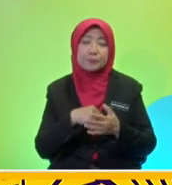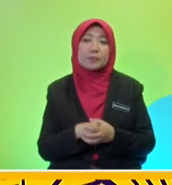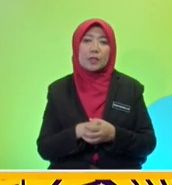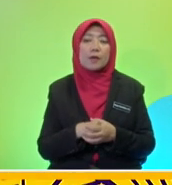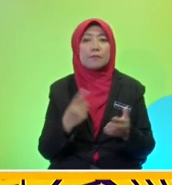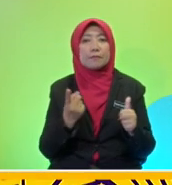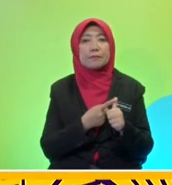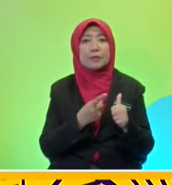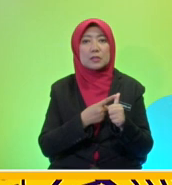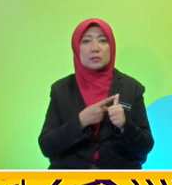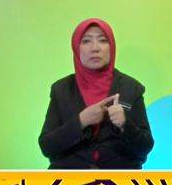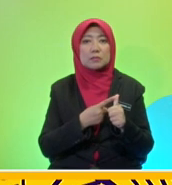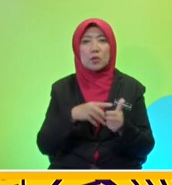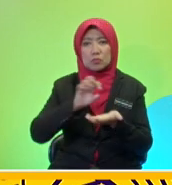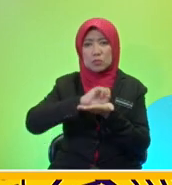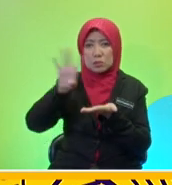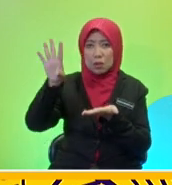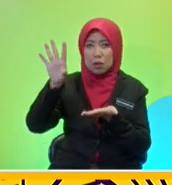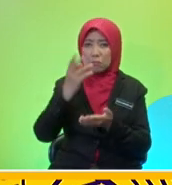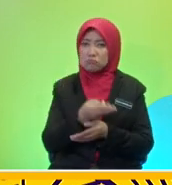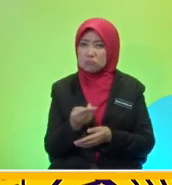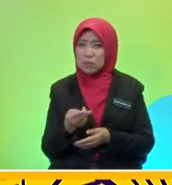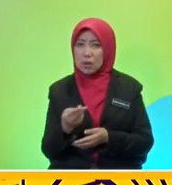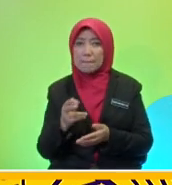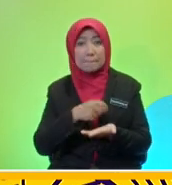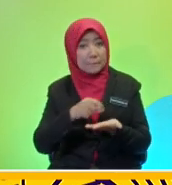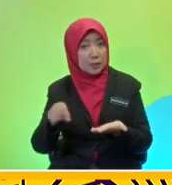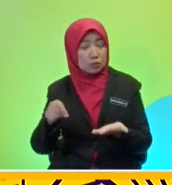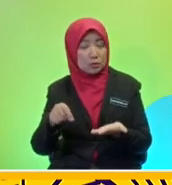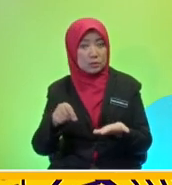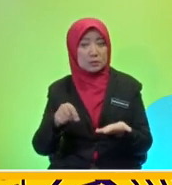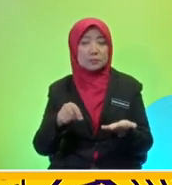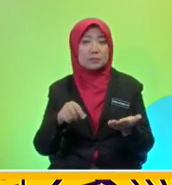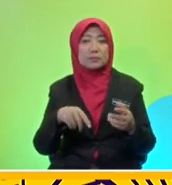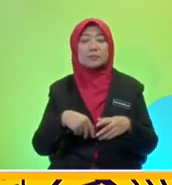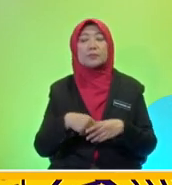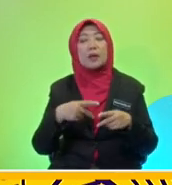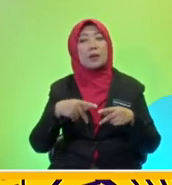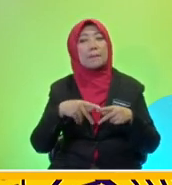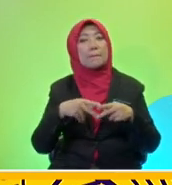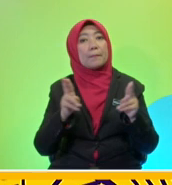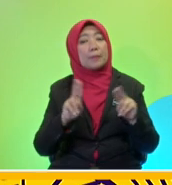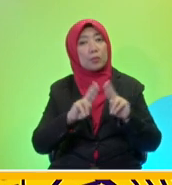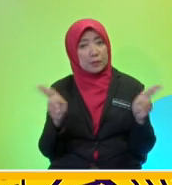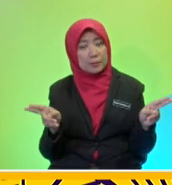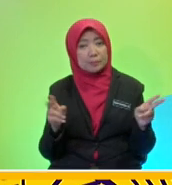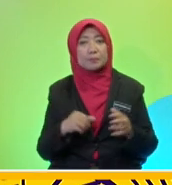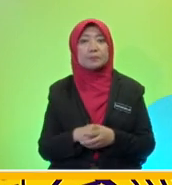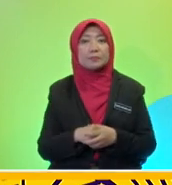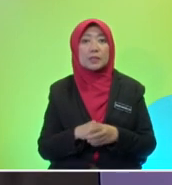murid-muri Oke saya akan gunakan slide saya gunakan bahan mungkin betul di di papan putih Oke Bagaimana cara untuk melaksanakan